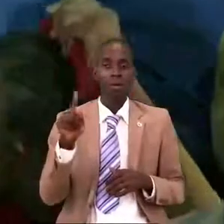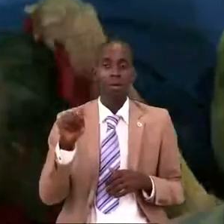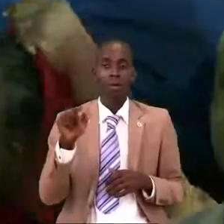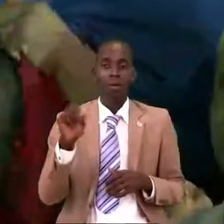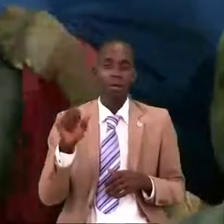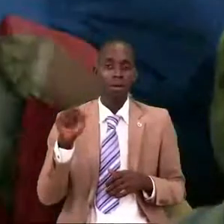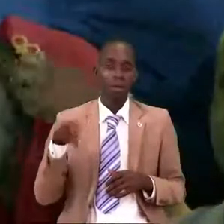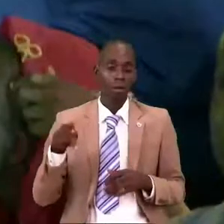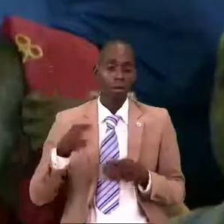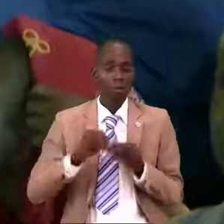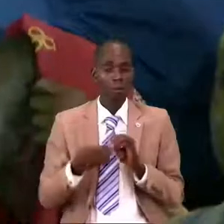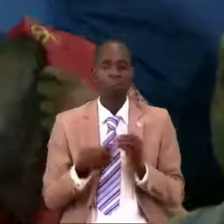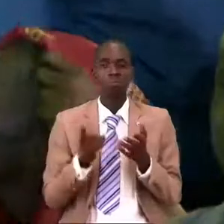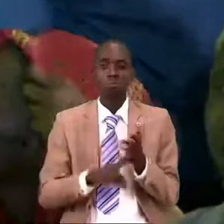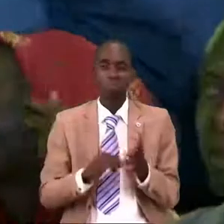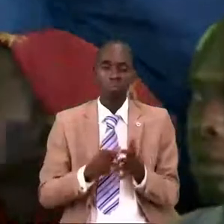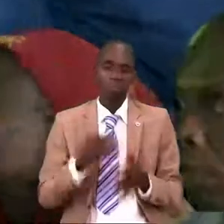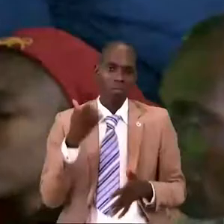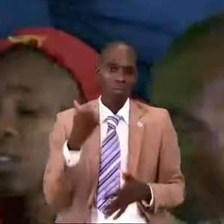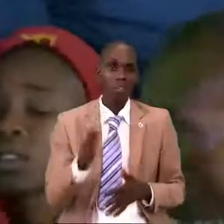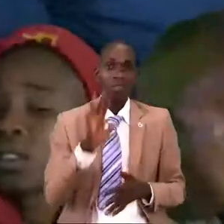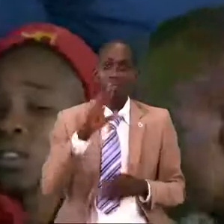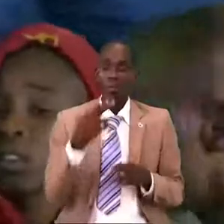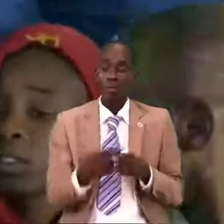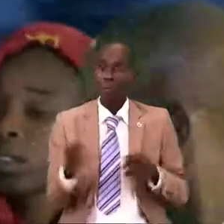ton miracle, miracle de miséricorde,